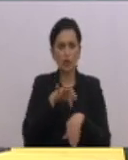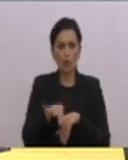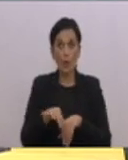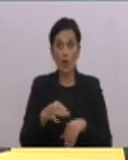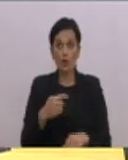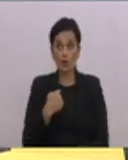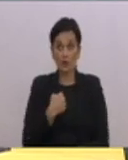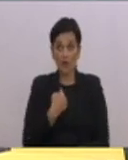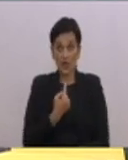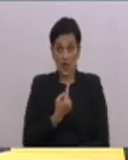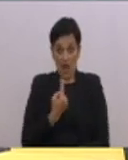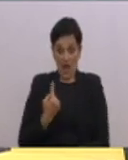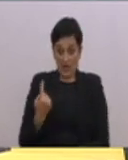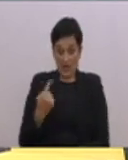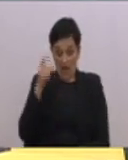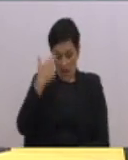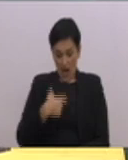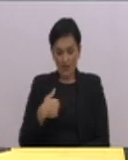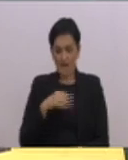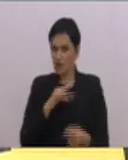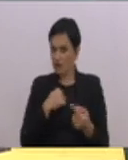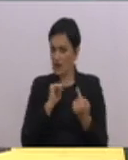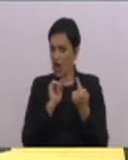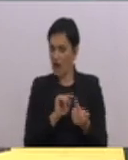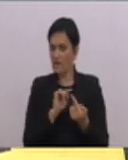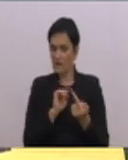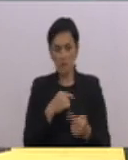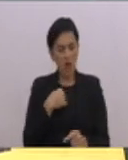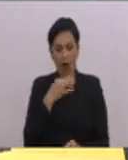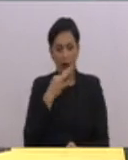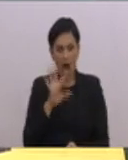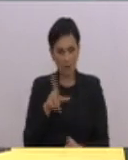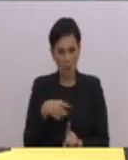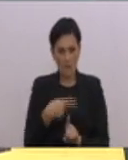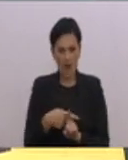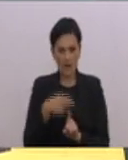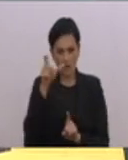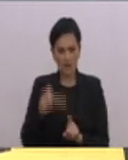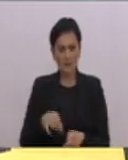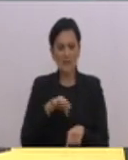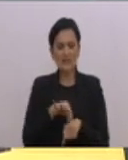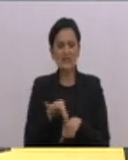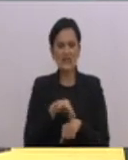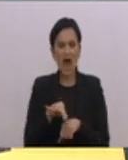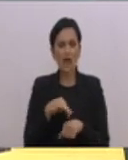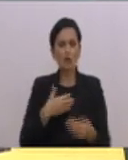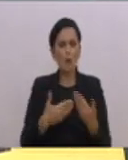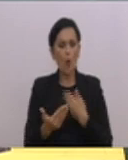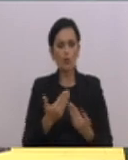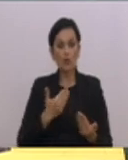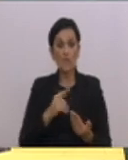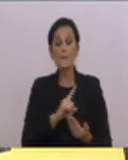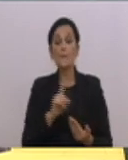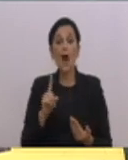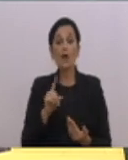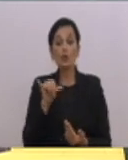ჩვენ ერთ-ერთი ადამიანები ვიყავით, ვინც ამას ეწინააღმდეგებოდა. იმიტომ რომ მეც არ მომწონს ის ფაშისტი, რომელიც ძალადობისკენ მოუწოდებს. მაგრამ